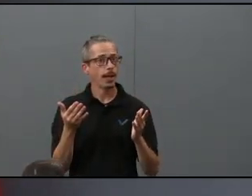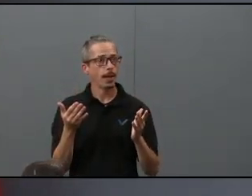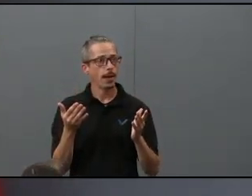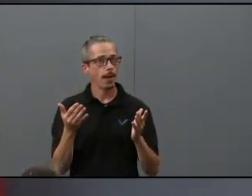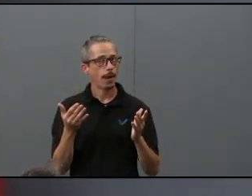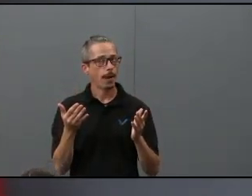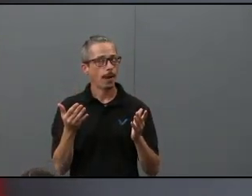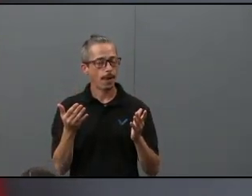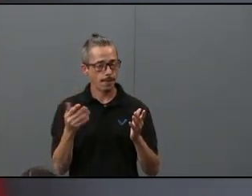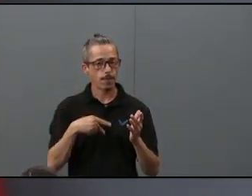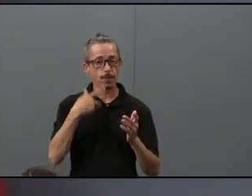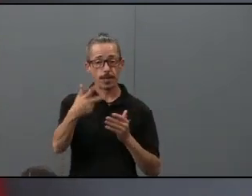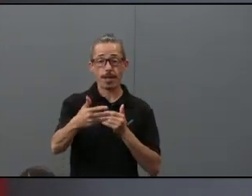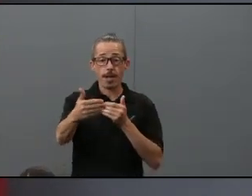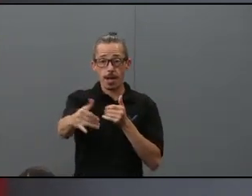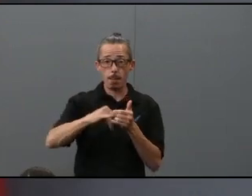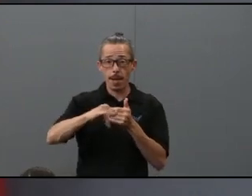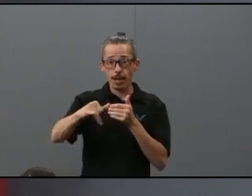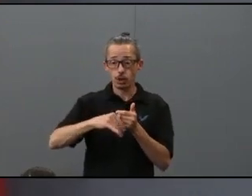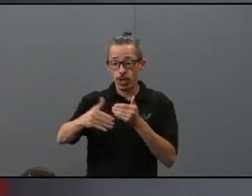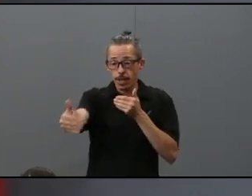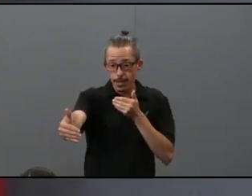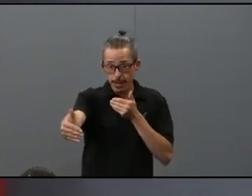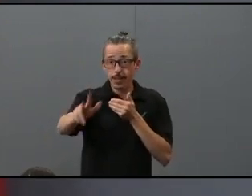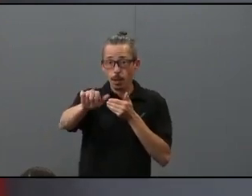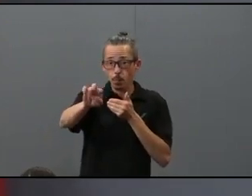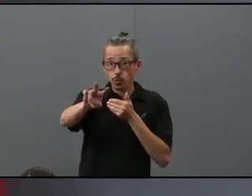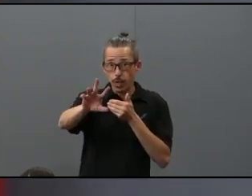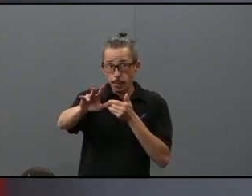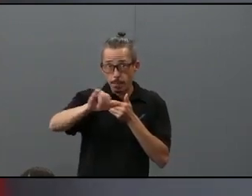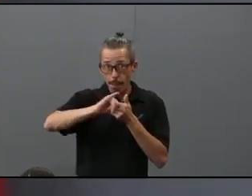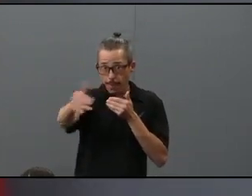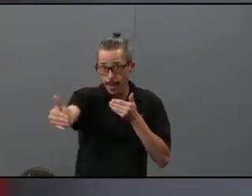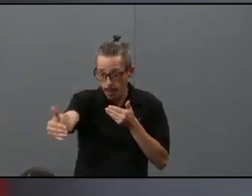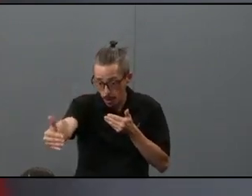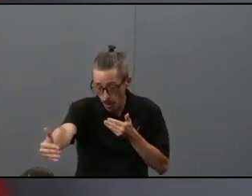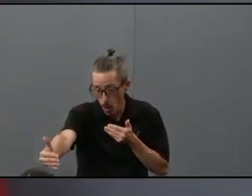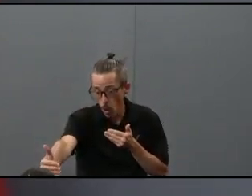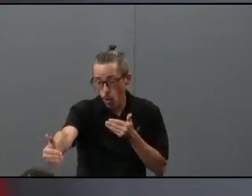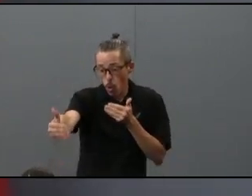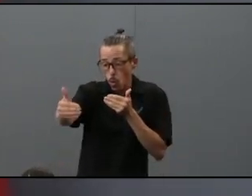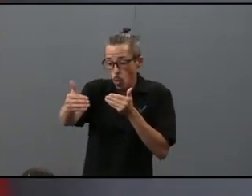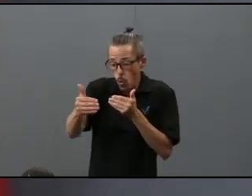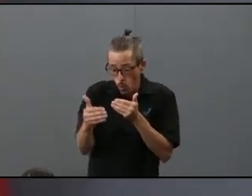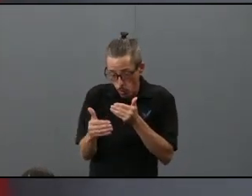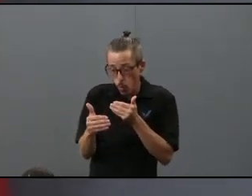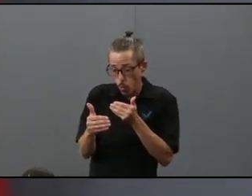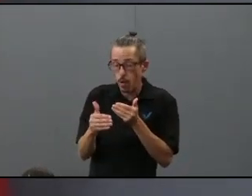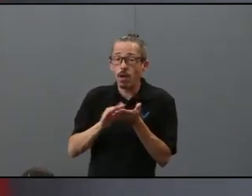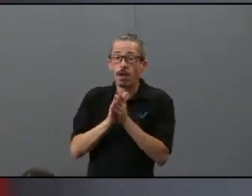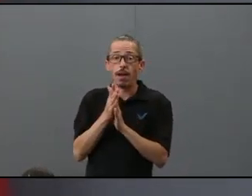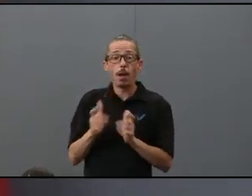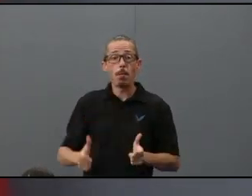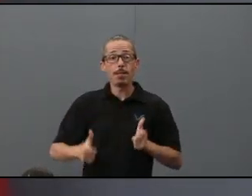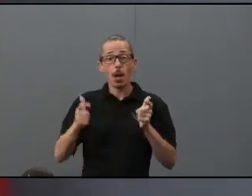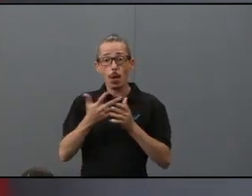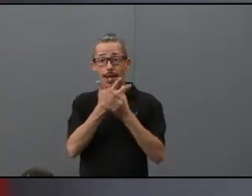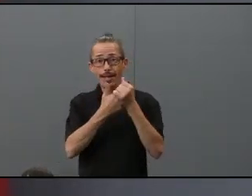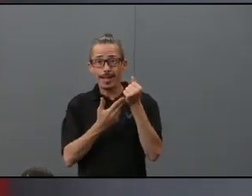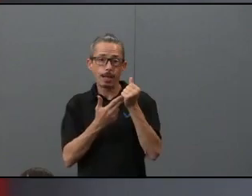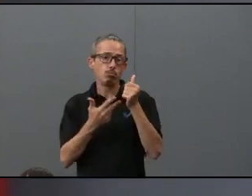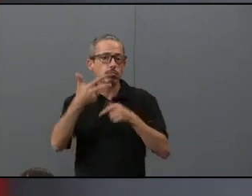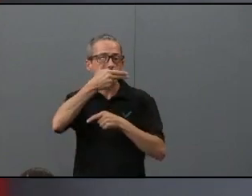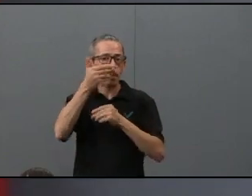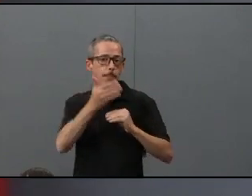marge avant à 4.65 m du bâtiment principal à usage habitation trifamilial afin de